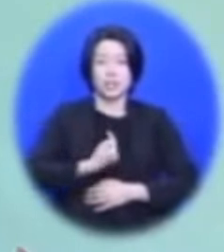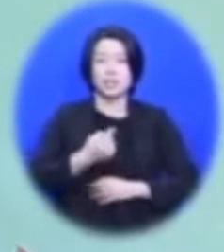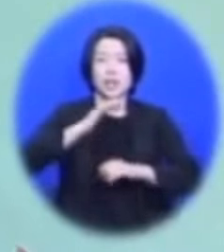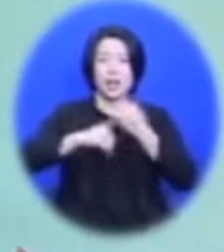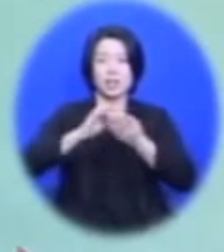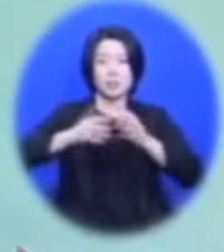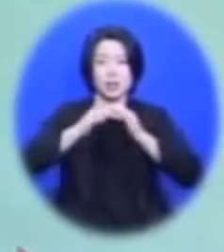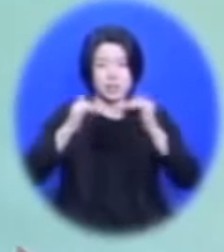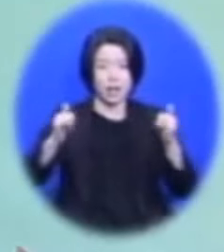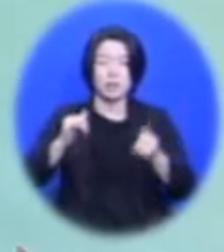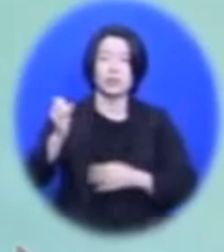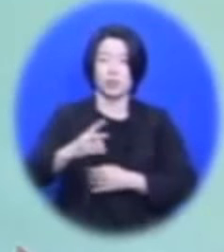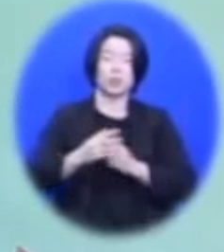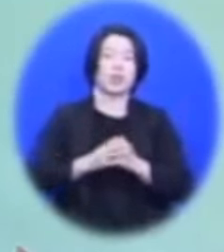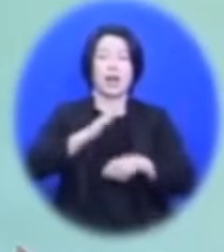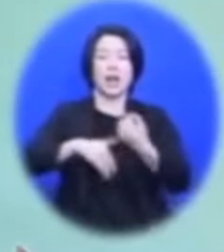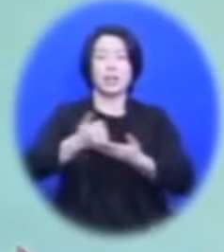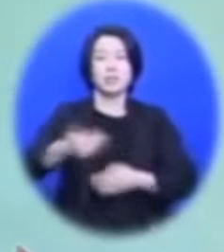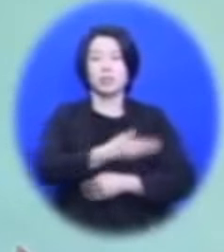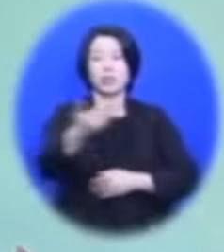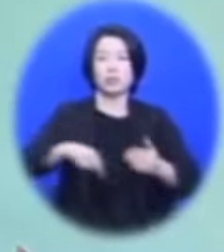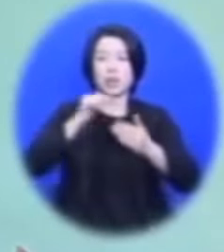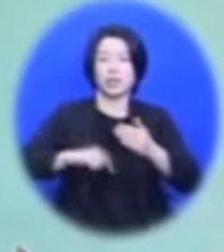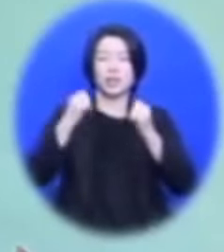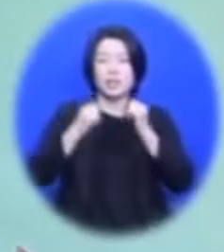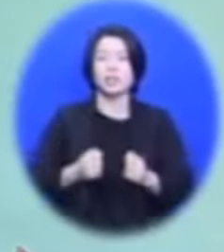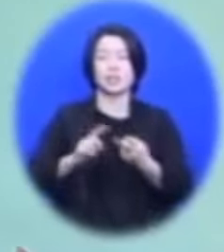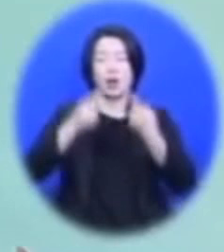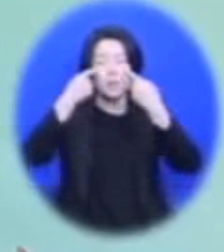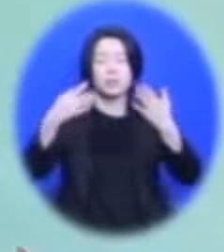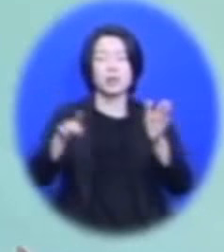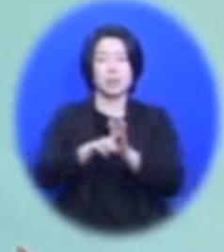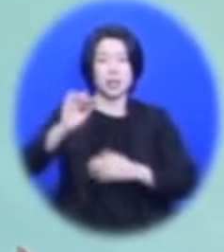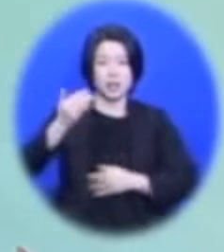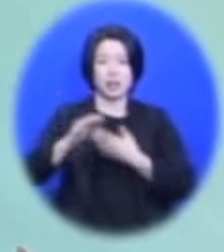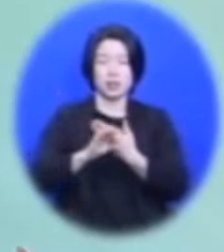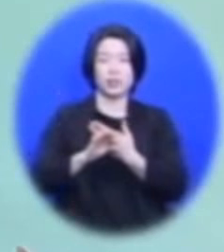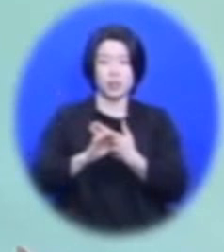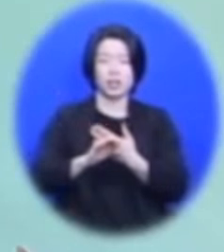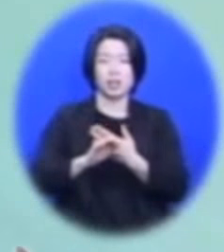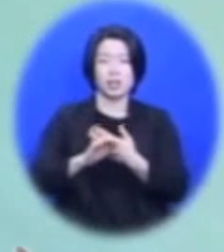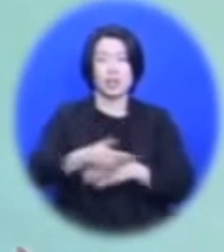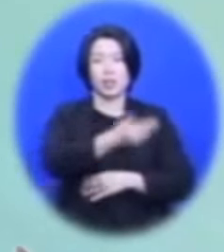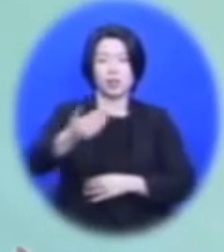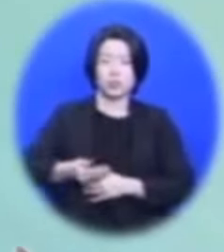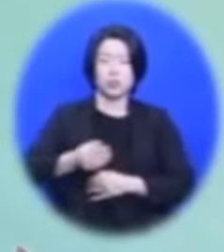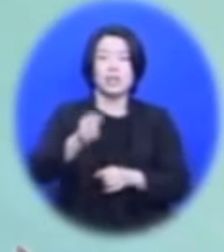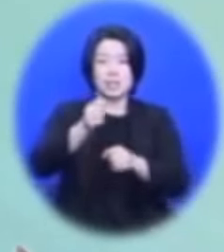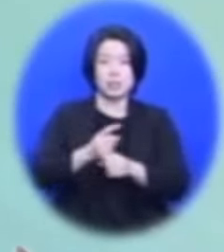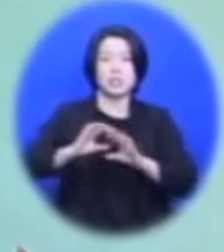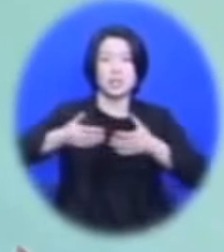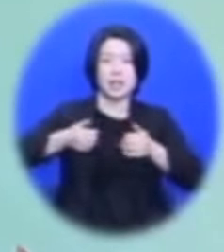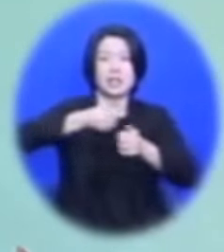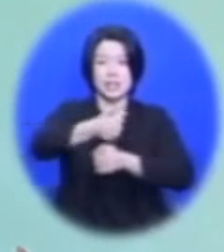백성이고 하나님이 여러분 안에 계시다는 것을 분명히 믿게 되면 그러면 여러분은 이미 세상을 이긴